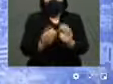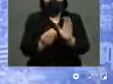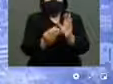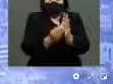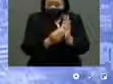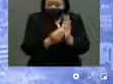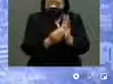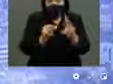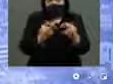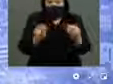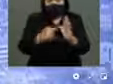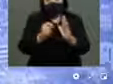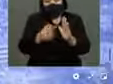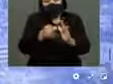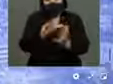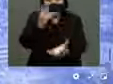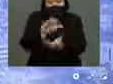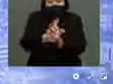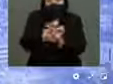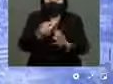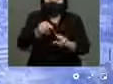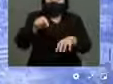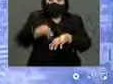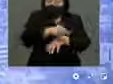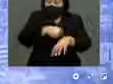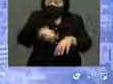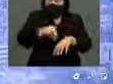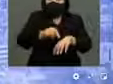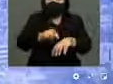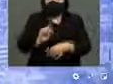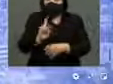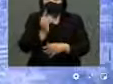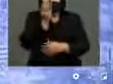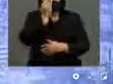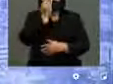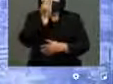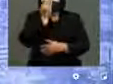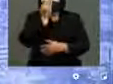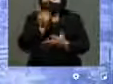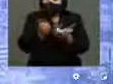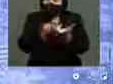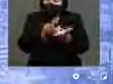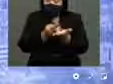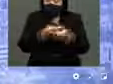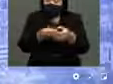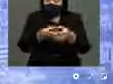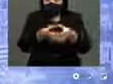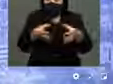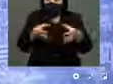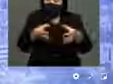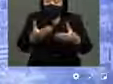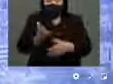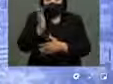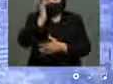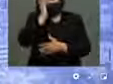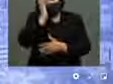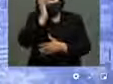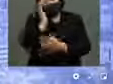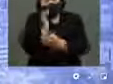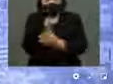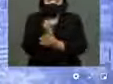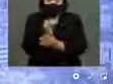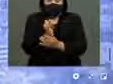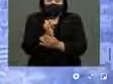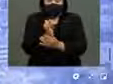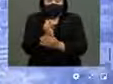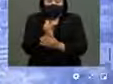แล้วก็ผู้ป่วยหนักใส่ท่อช่วยหายใจก็จะยังเพิ่มขึ้นอยู่อัตราการครองเตียงก็มีเ